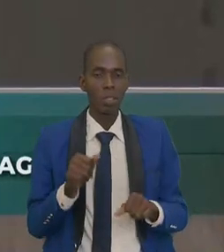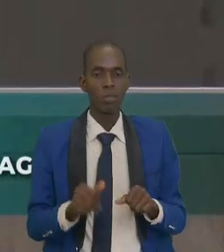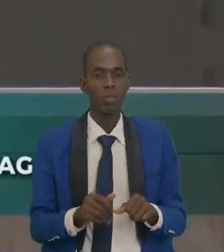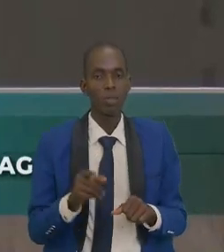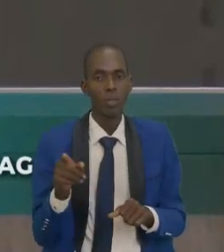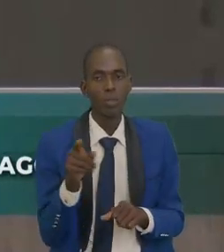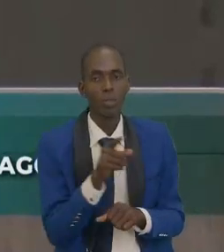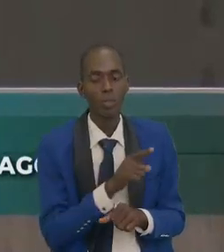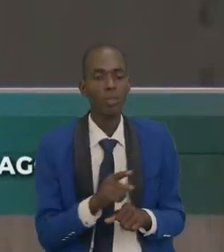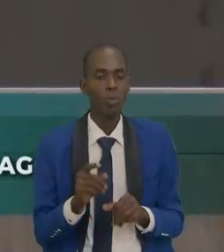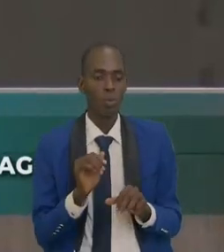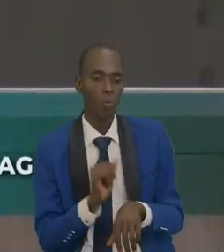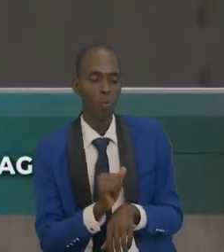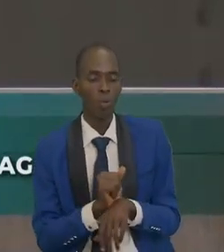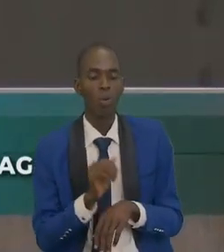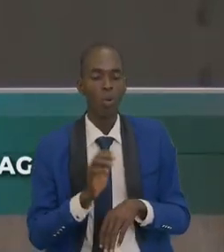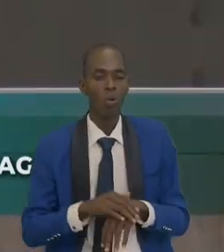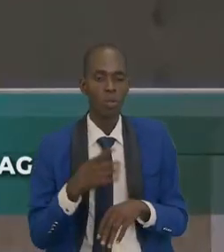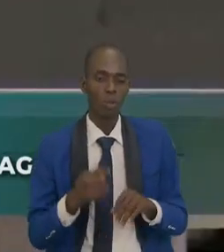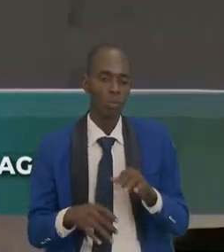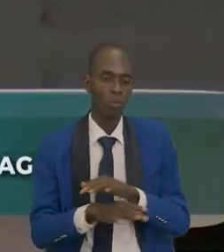tu opères sur la base de la foi.